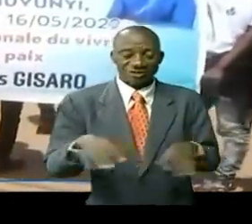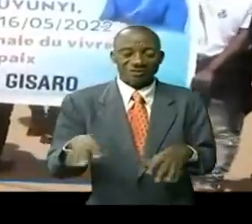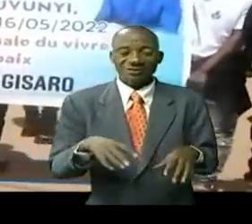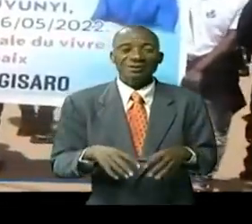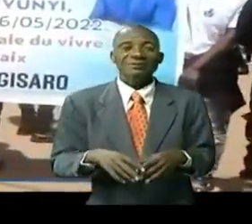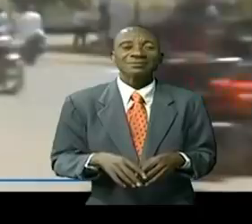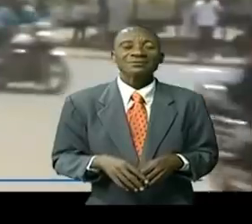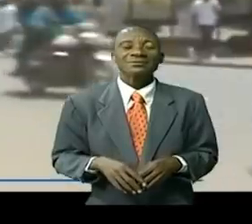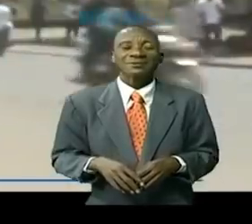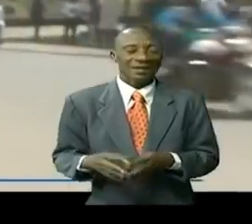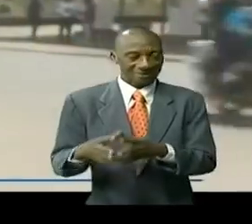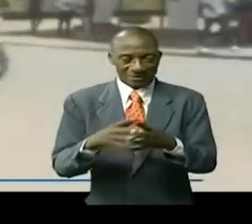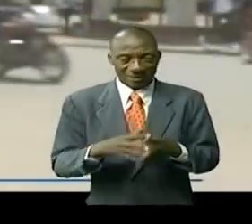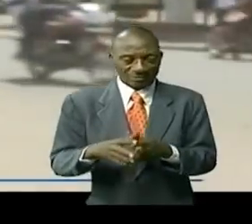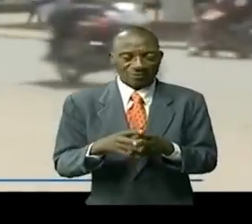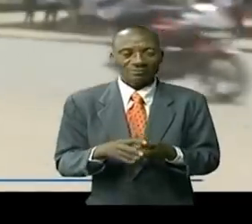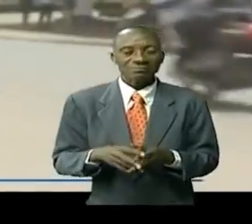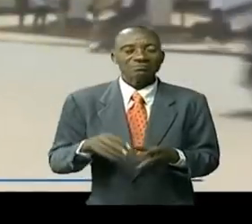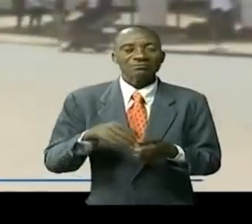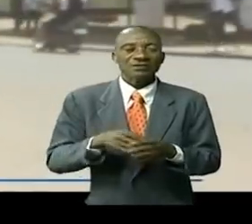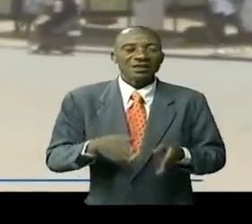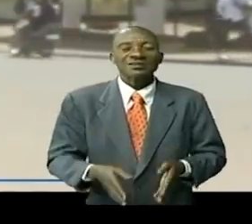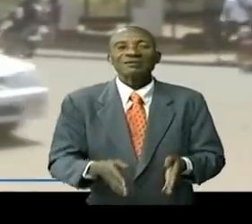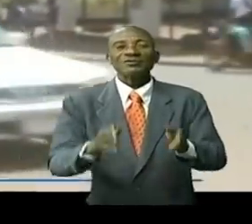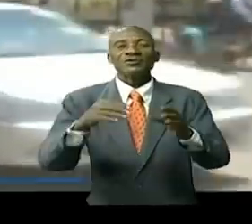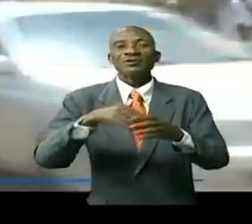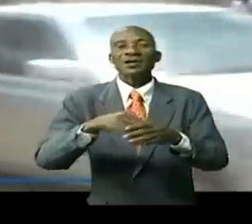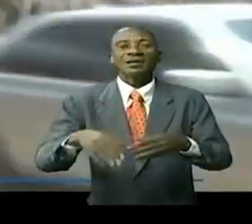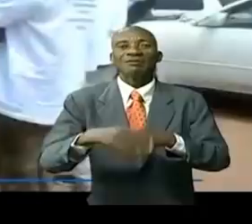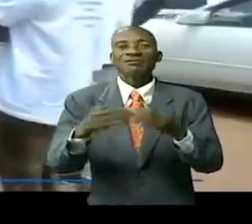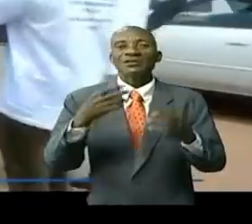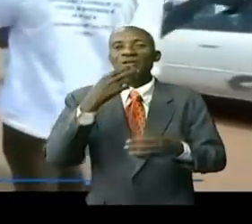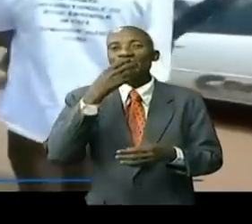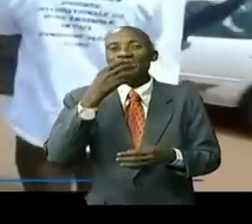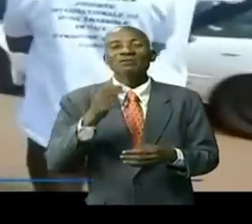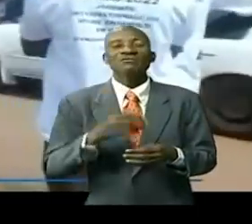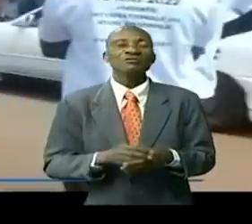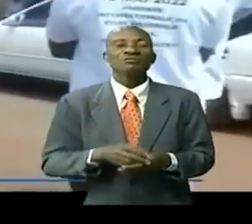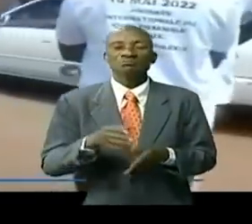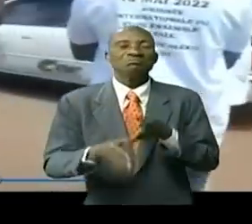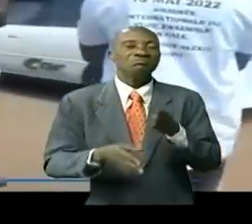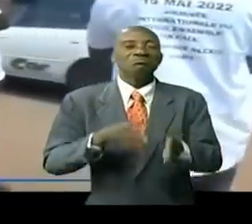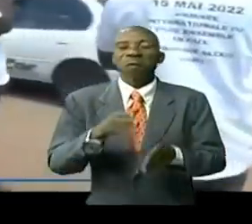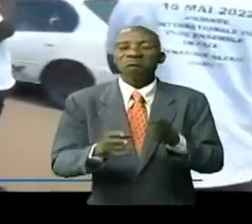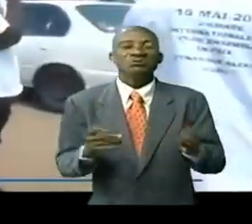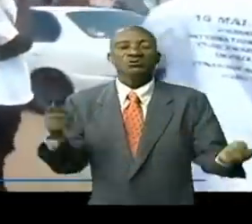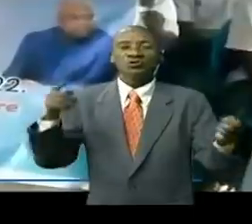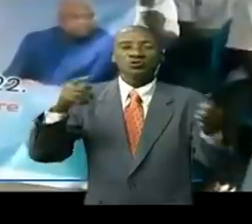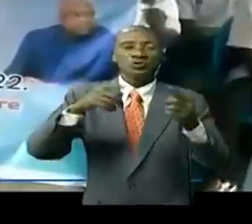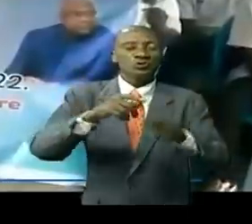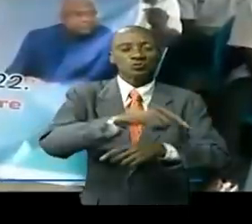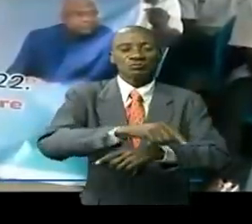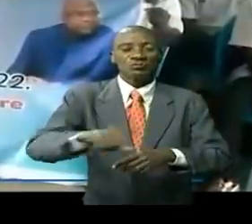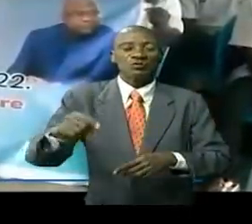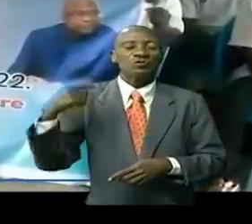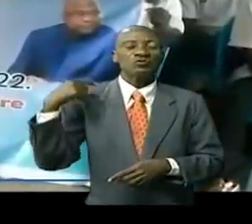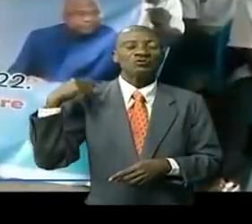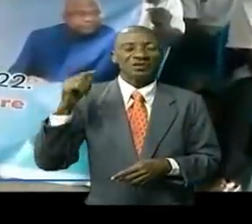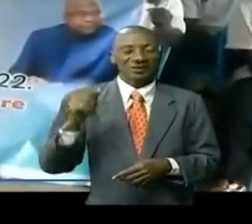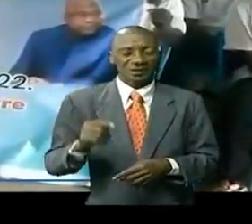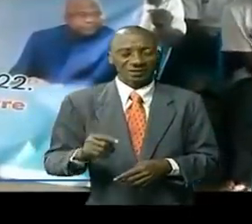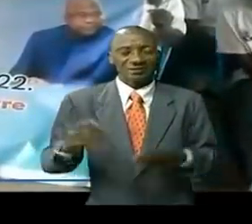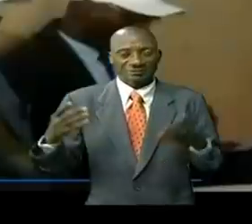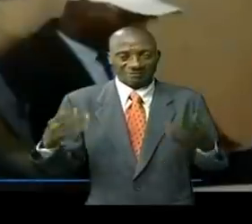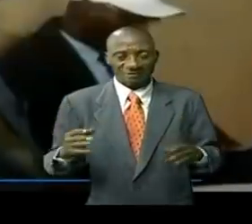étudiants sur les artères de Bukavu, qui a eu comme point de chute les gouvernorats des provinces à la botte, une conférence débat a